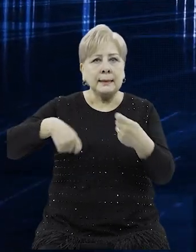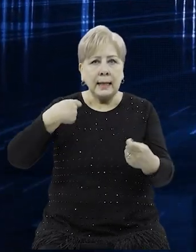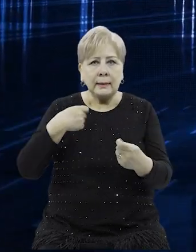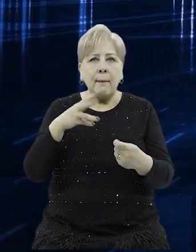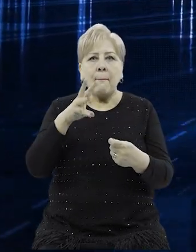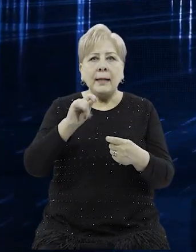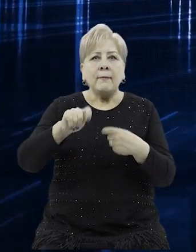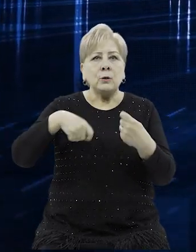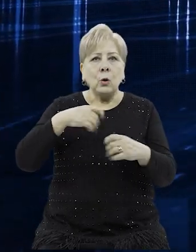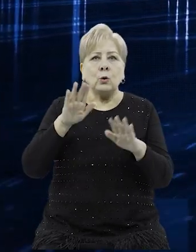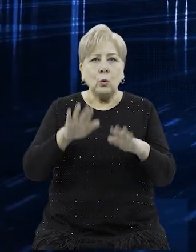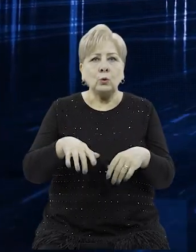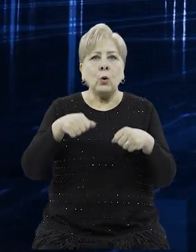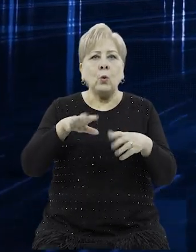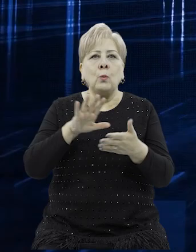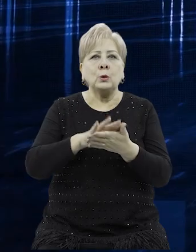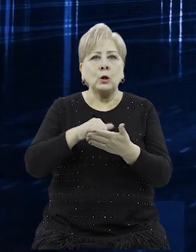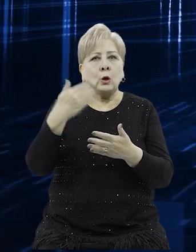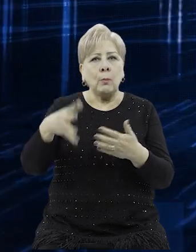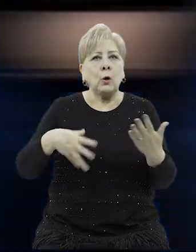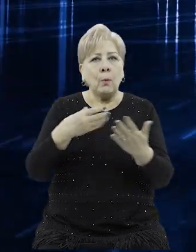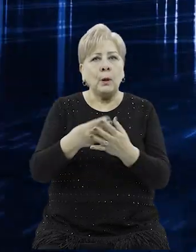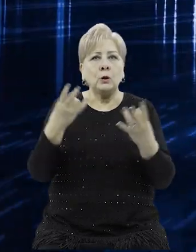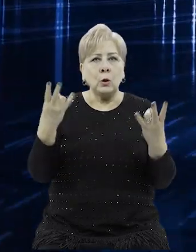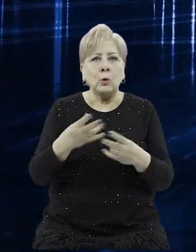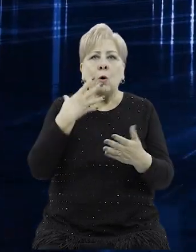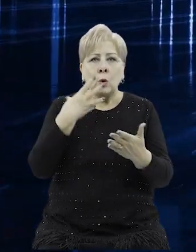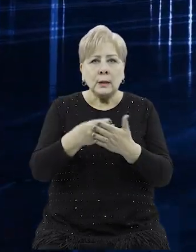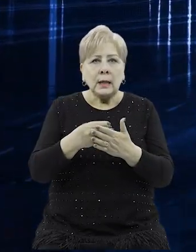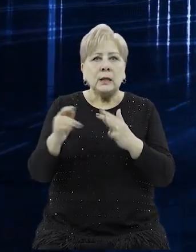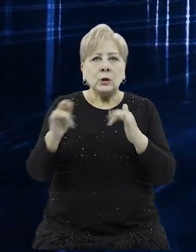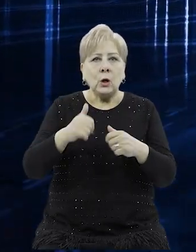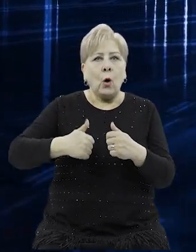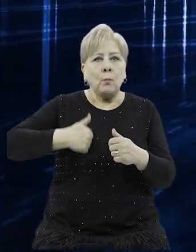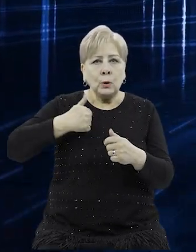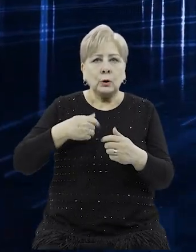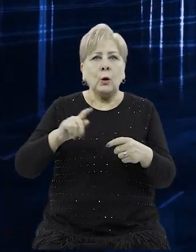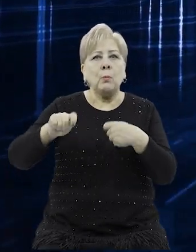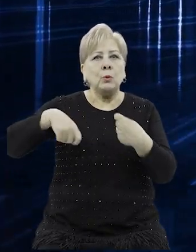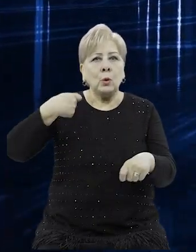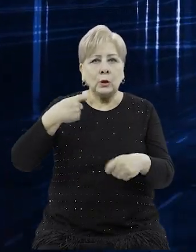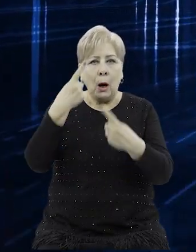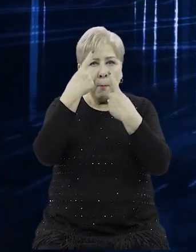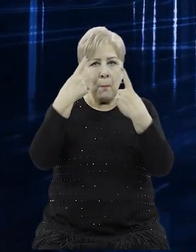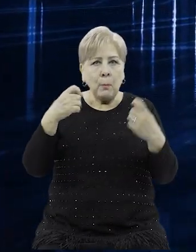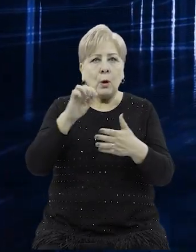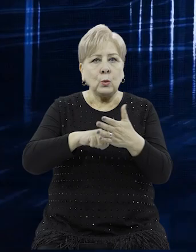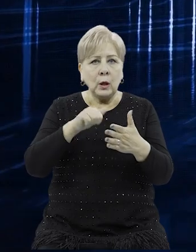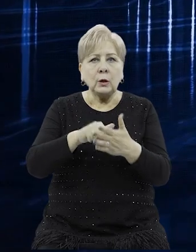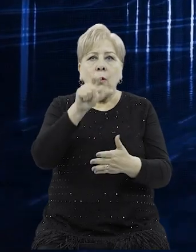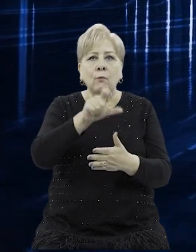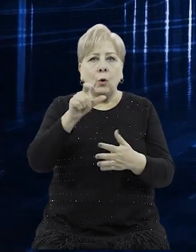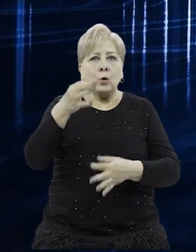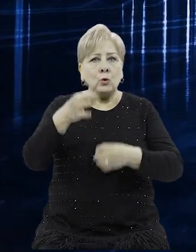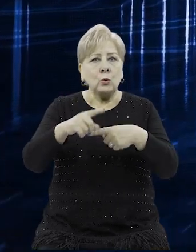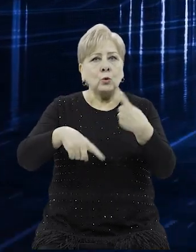va ma'naviy zarning o'rni huquqbuzar tomonidan qoplanilishi lozim. O'zining ishchanlik obro'siga putur yetkazuvchi ma'lumotlar yuzasidan